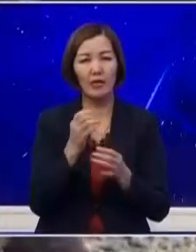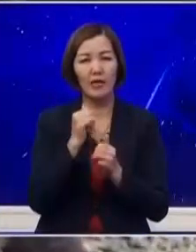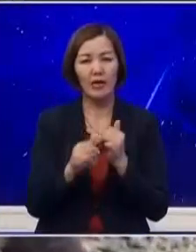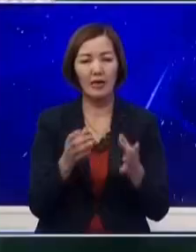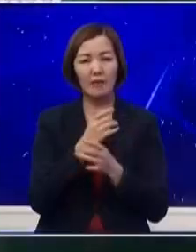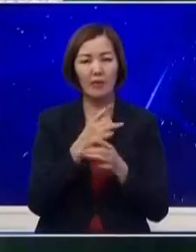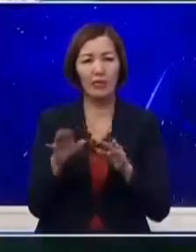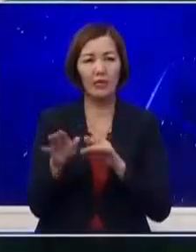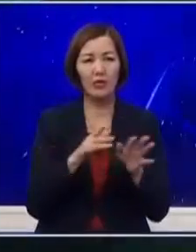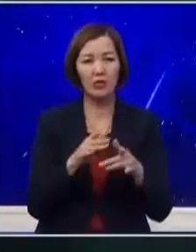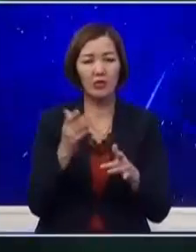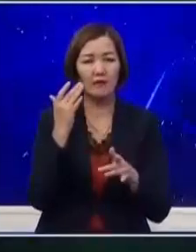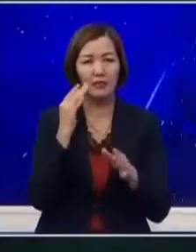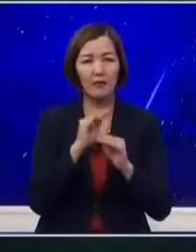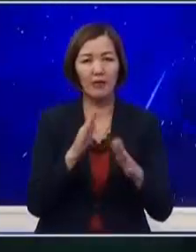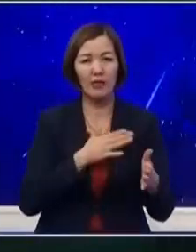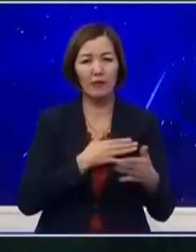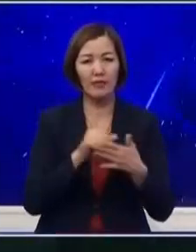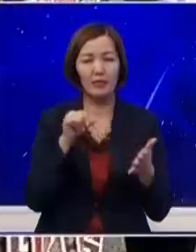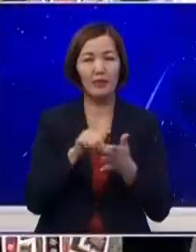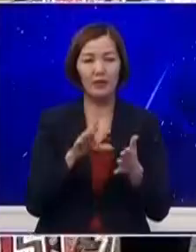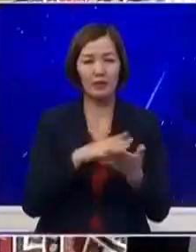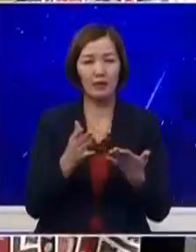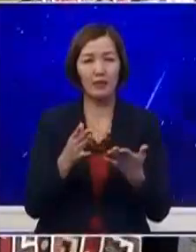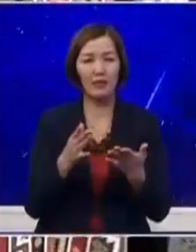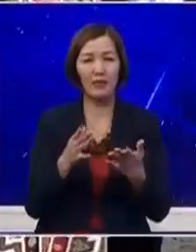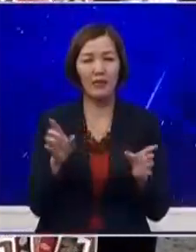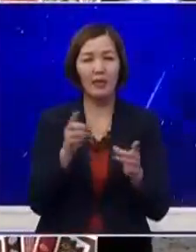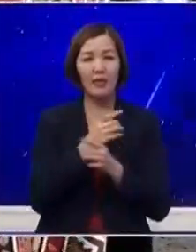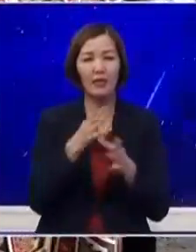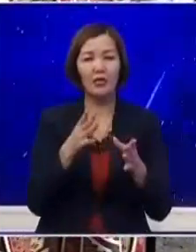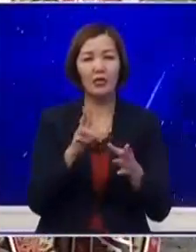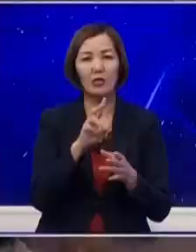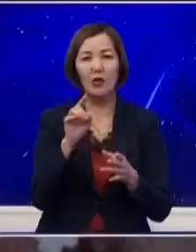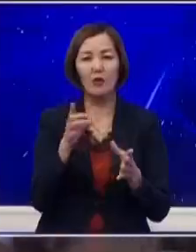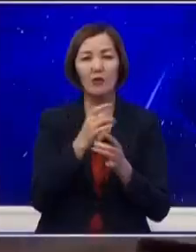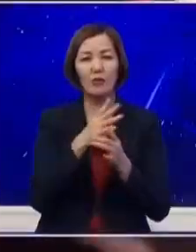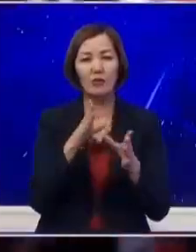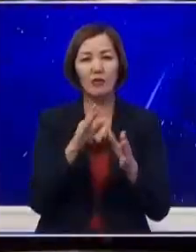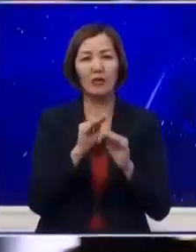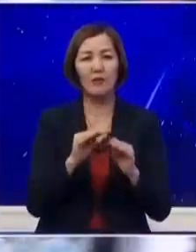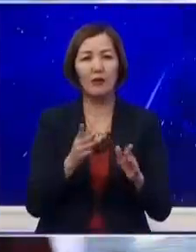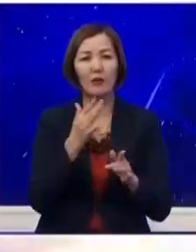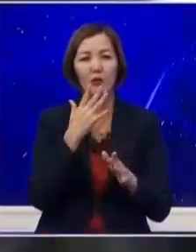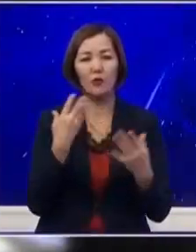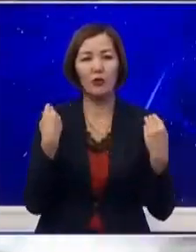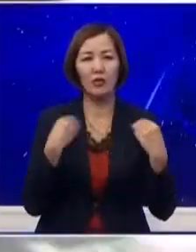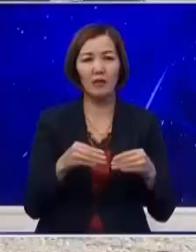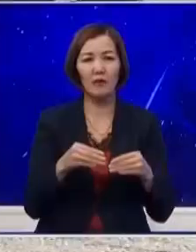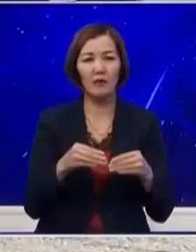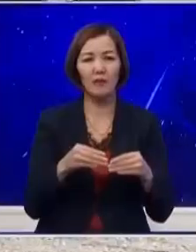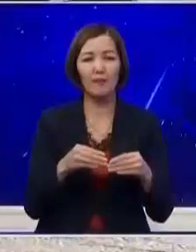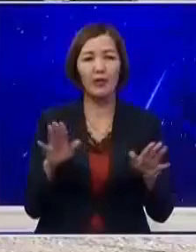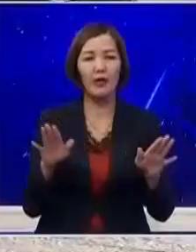өтетін іс-шараларда балалар белсенділік танытады. Сонда ерекше мейрамның бірі Наурыз. Тәрбиеленушілер ұлттық киім киіп, ән айтып, өлең